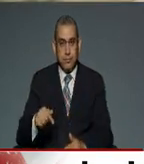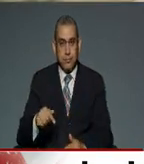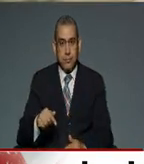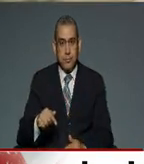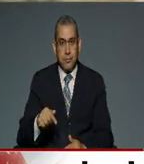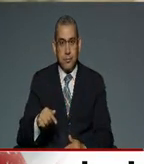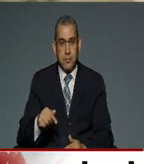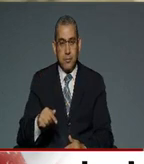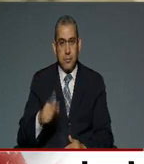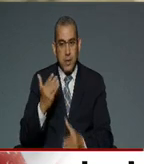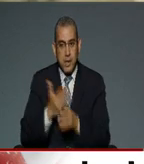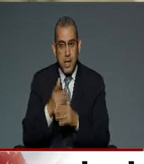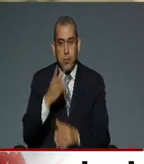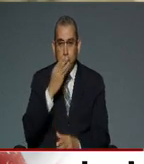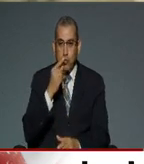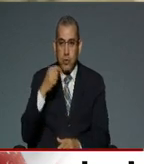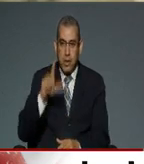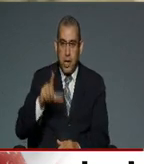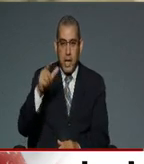فخامتكم